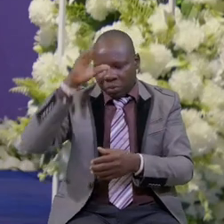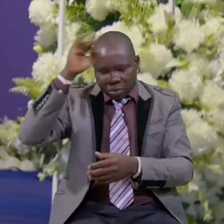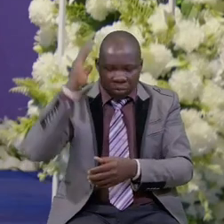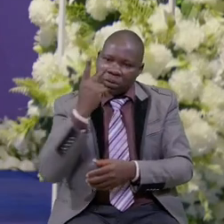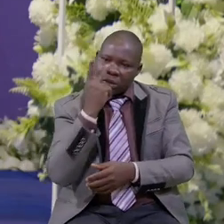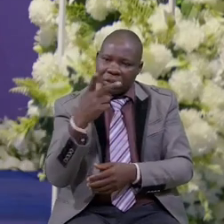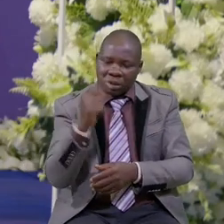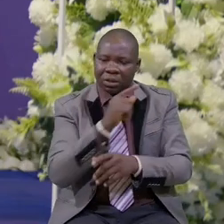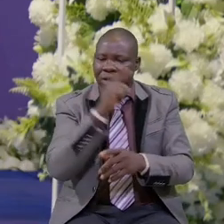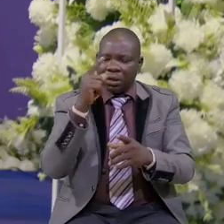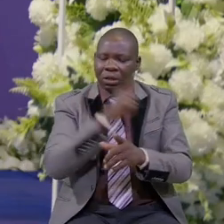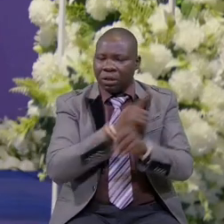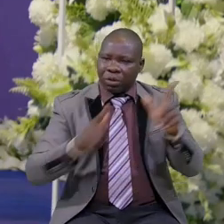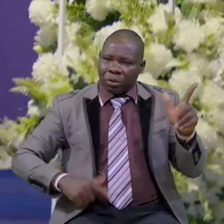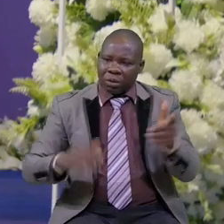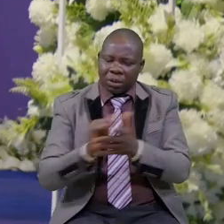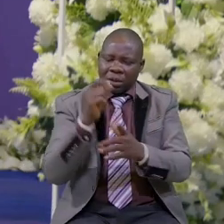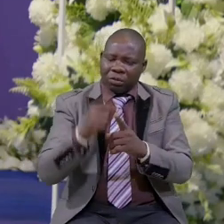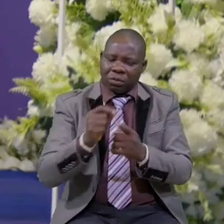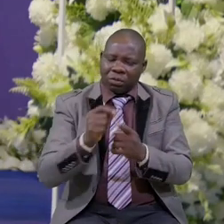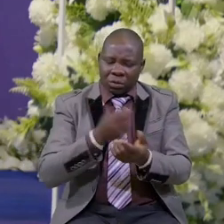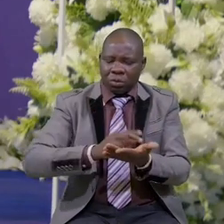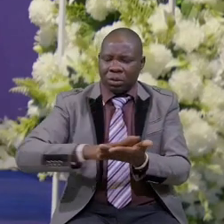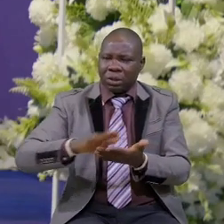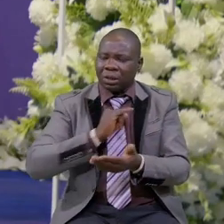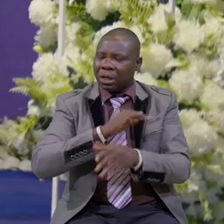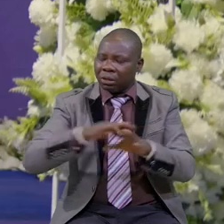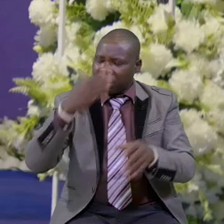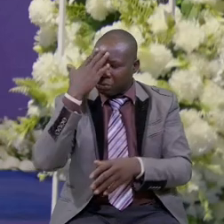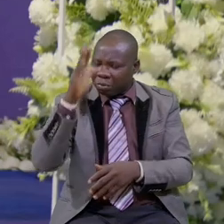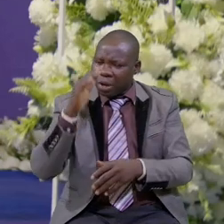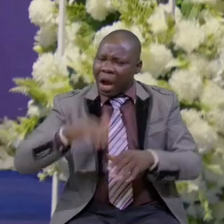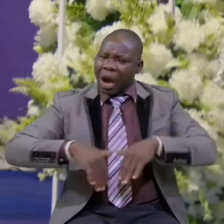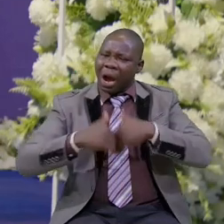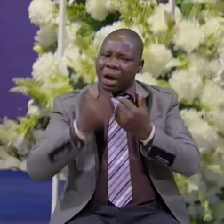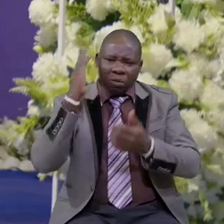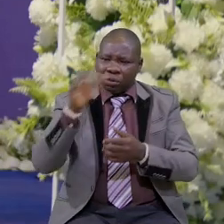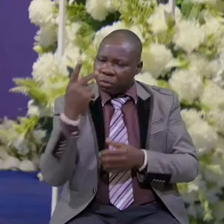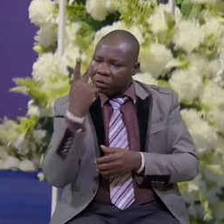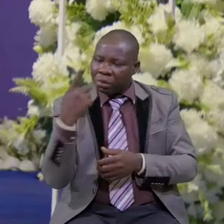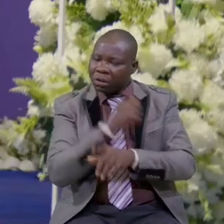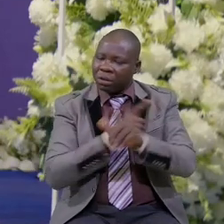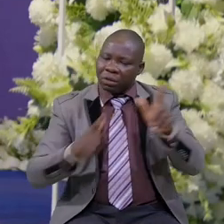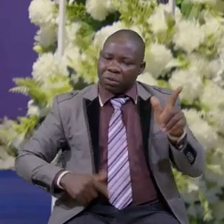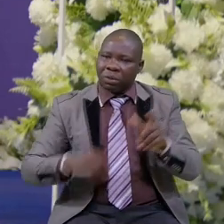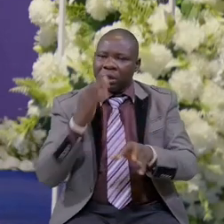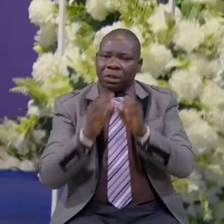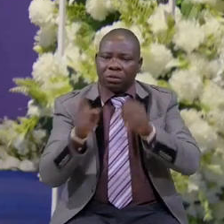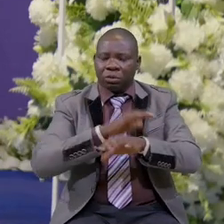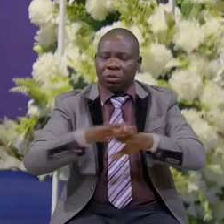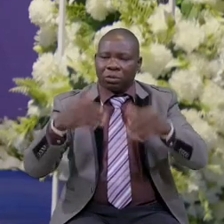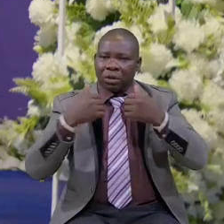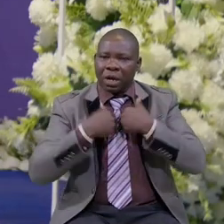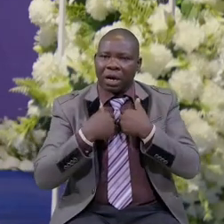Oui, pasteur, ce mot sainteté-là, ah, ça, je ne comprends pas. Comment est-ce que tu peux voir le Seigneur si tu n'as